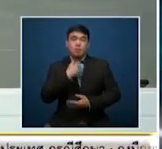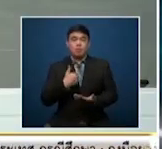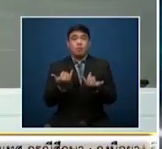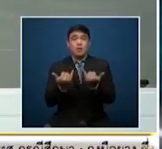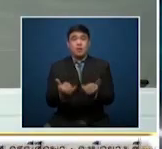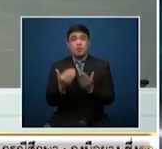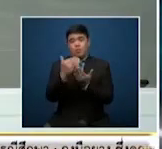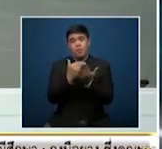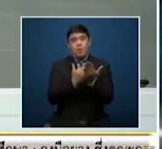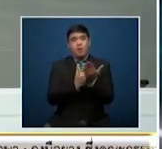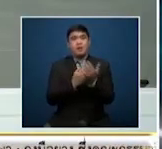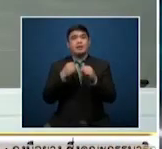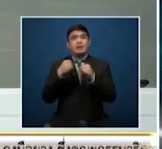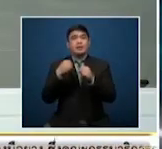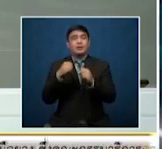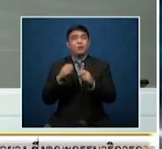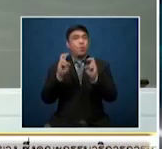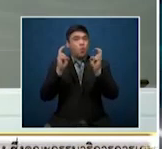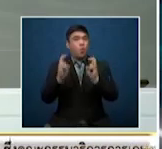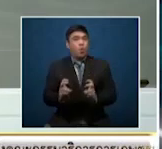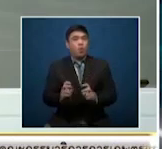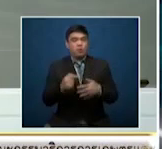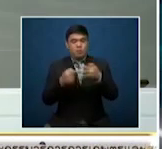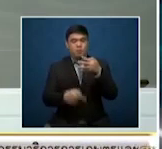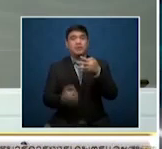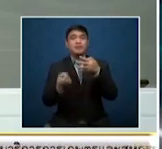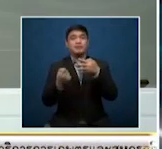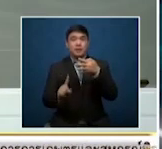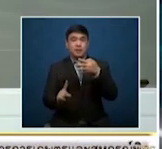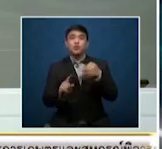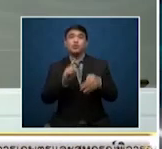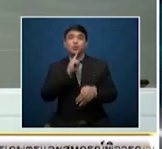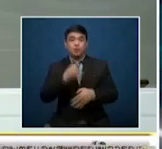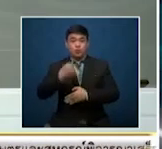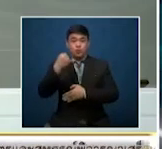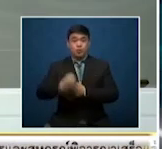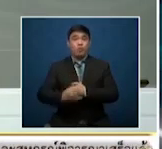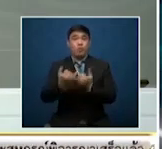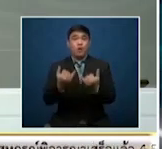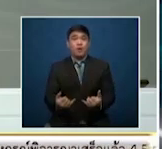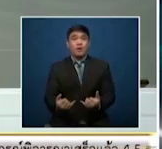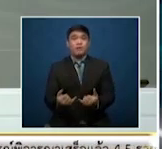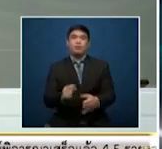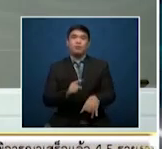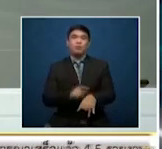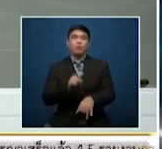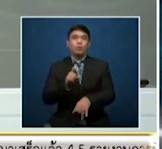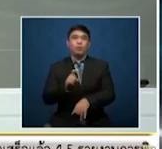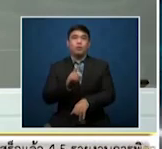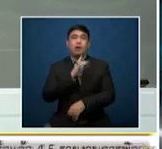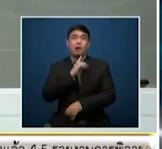เห็นชอบจากสวด้วยล่ะครับเพราะว่าต้องเห็นร่วมกันนะครับแล้วมีมติแล้วก็ส่งให้คณะรัฐมนตรี